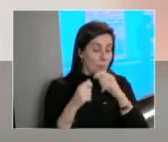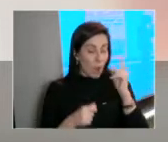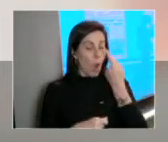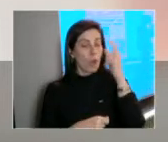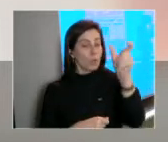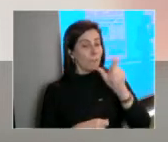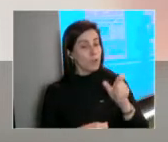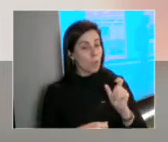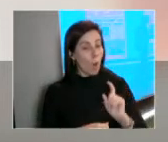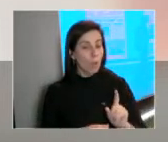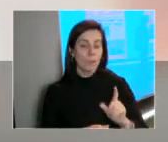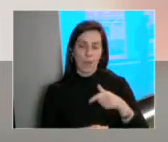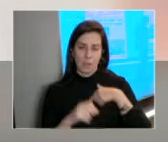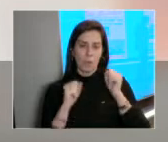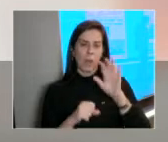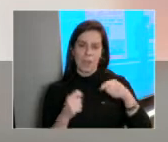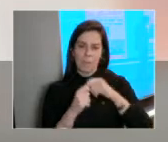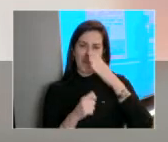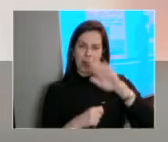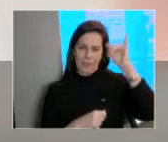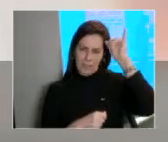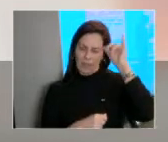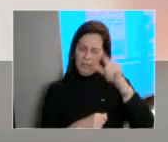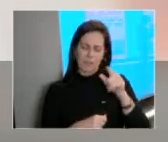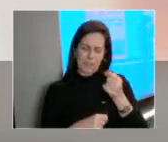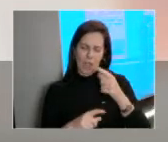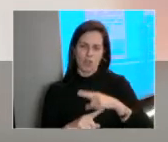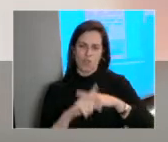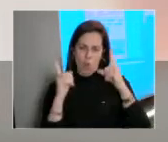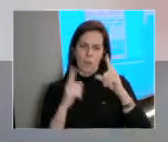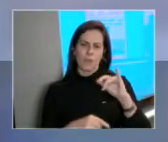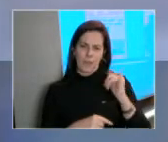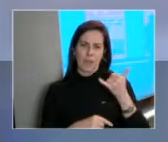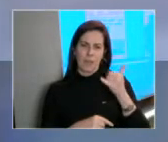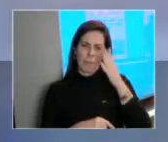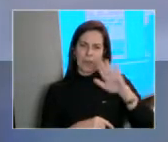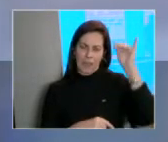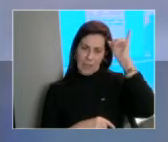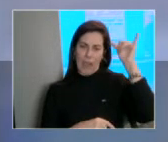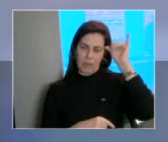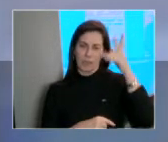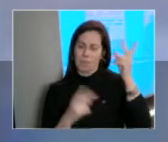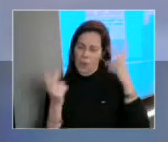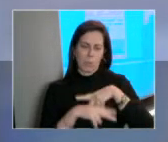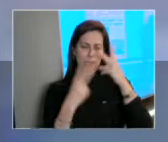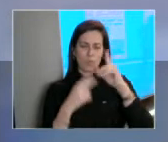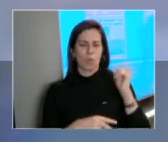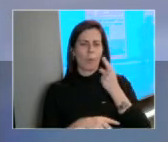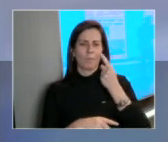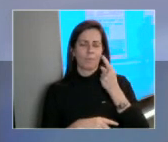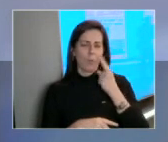יהודה ושומרון. אני מניח שלגבי בקעת הירדן הסיפור הוא קצת שונה, והוא אכן בקעת הירדן נמצאת בקונצנזוס